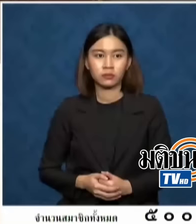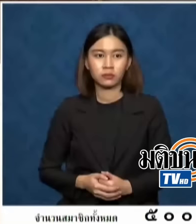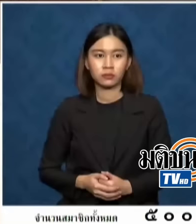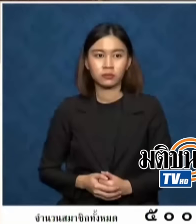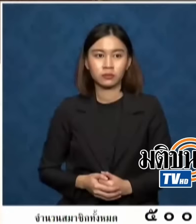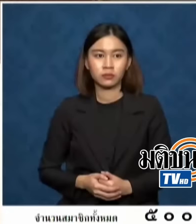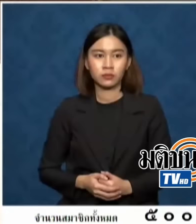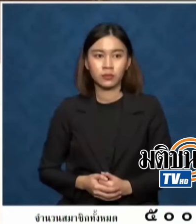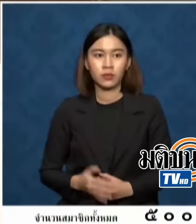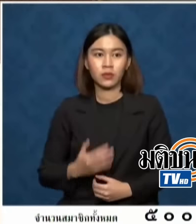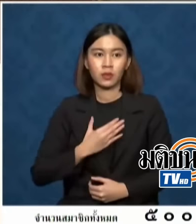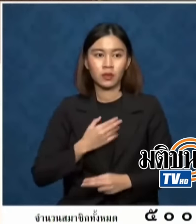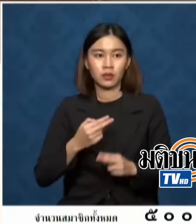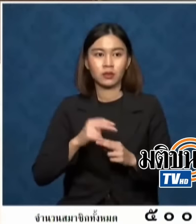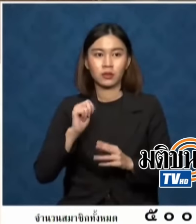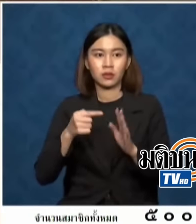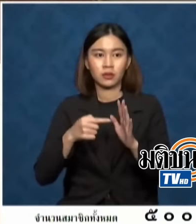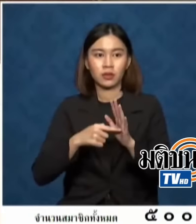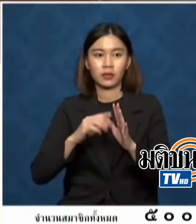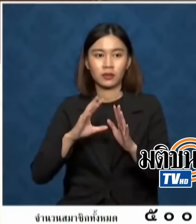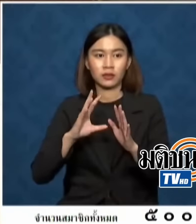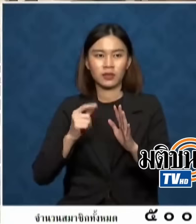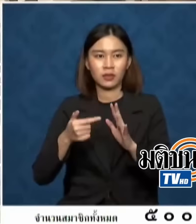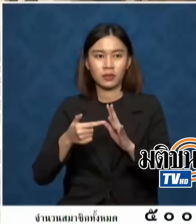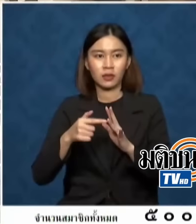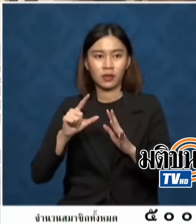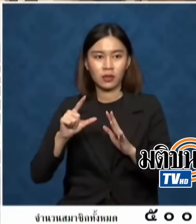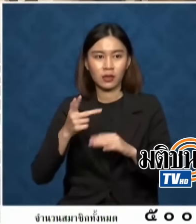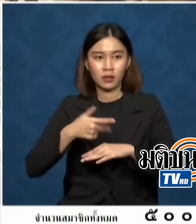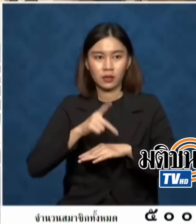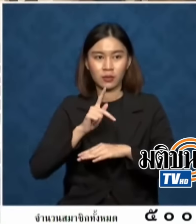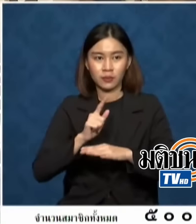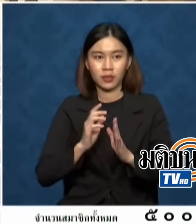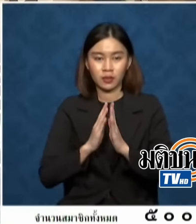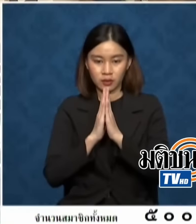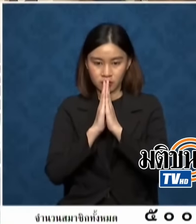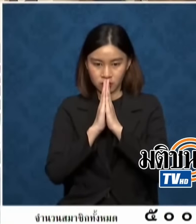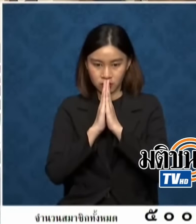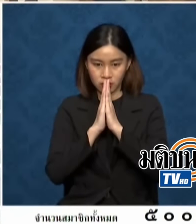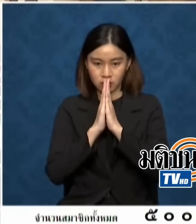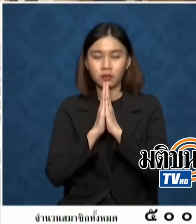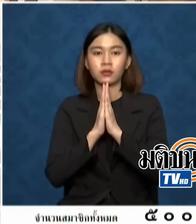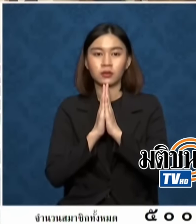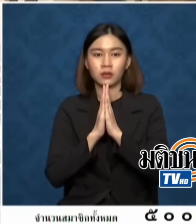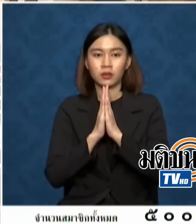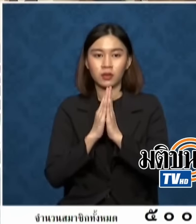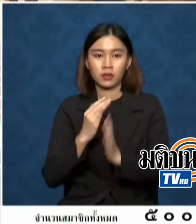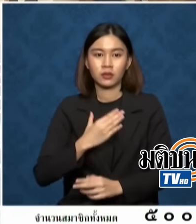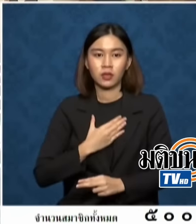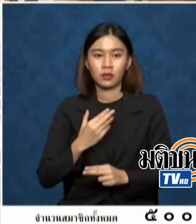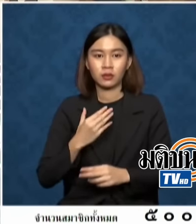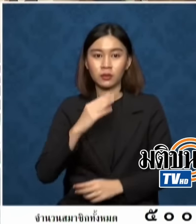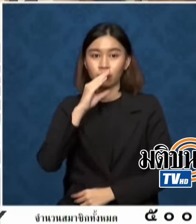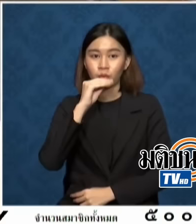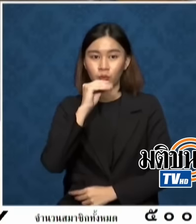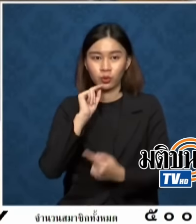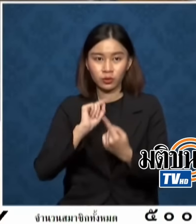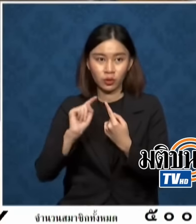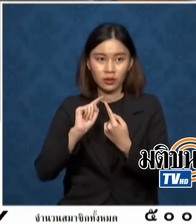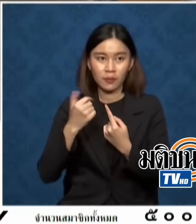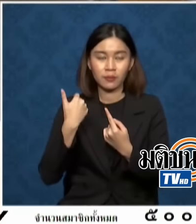ค่ะนาชเลบุญญาภิสมภารนะคะเรียนท่านประธานดิฉันจะขอพูด